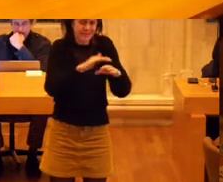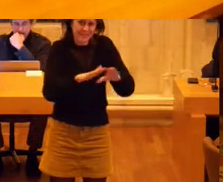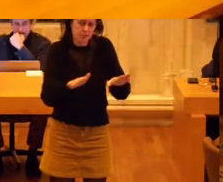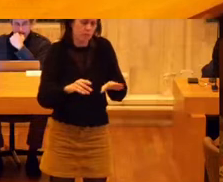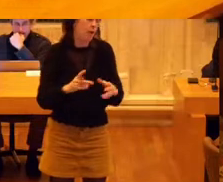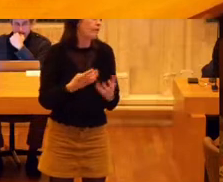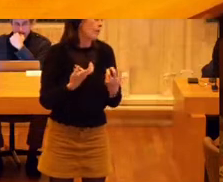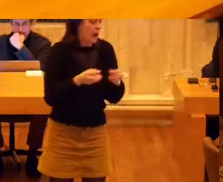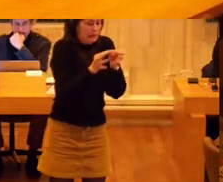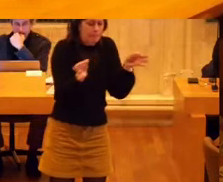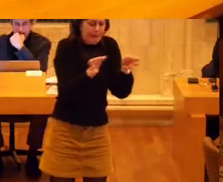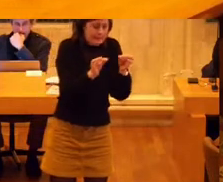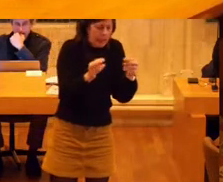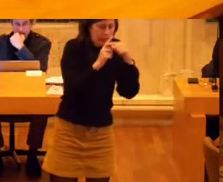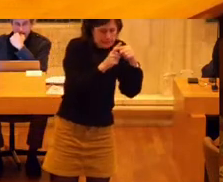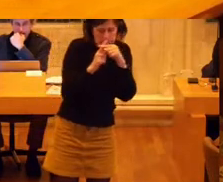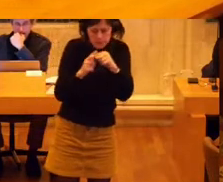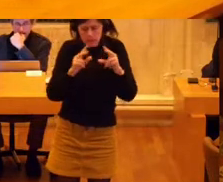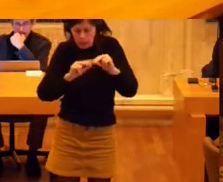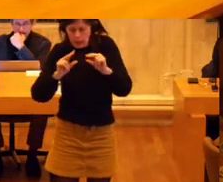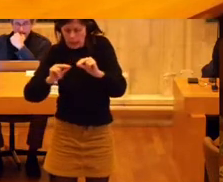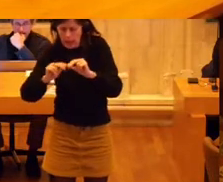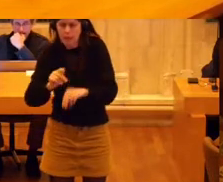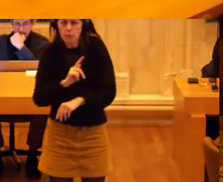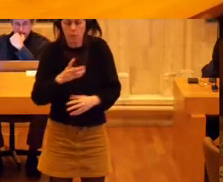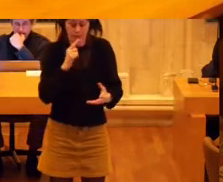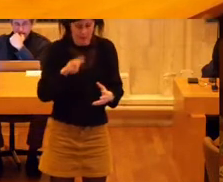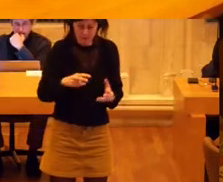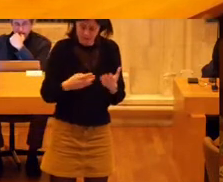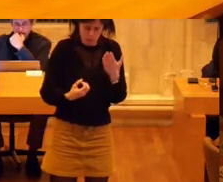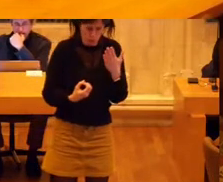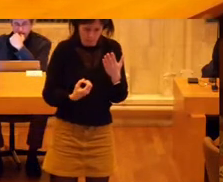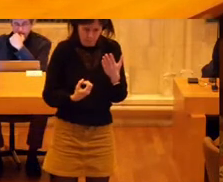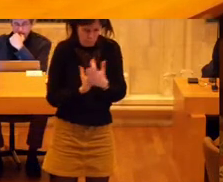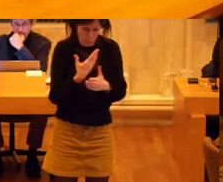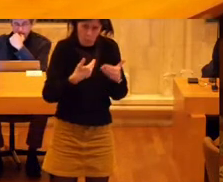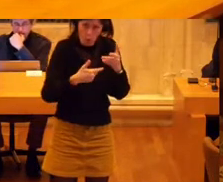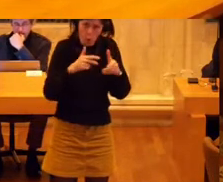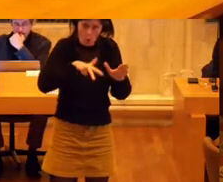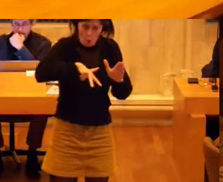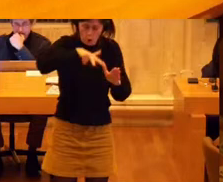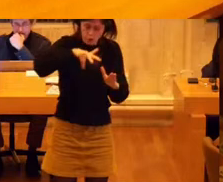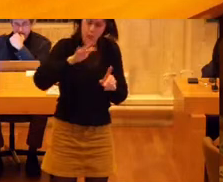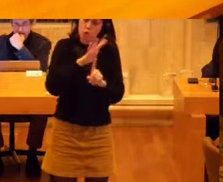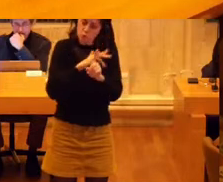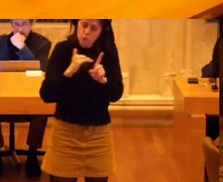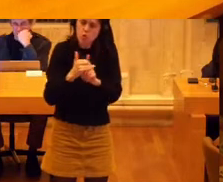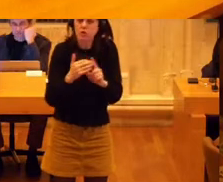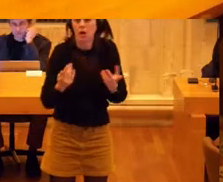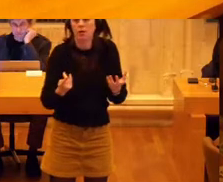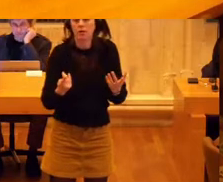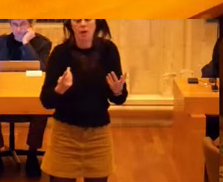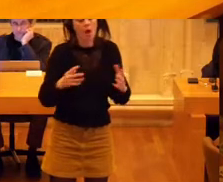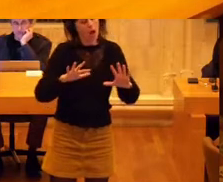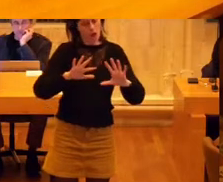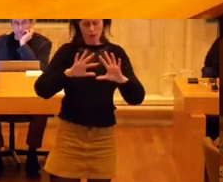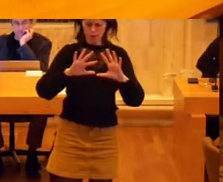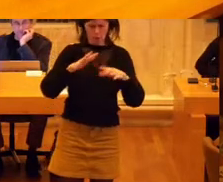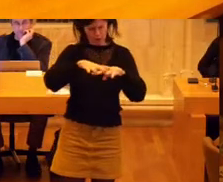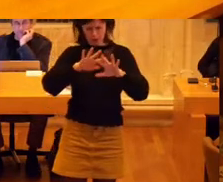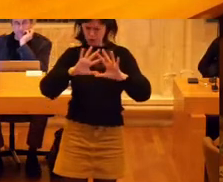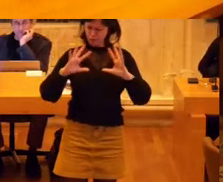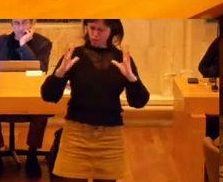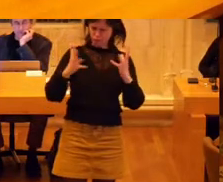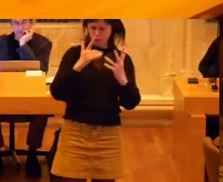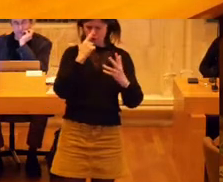sur toutes les parcelles et sur tous les projets, sur quelque chose qui est de la reconstitution de logement social et qui s'intègre plutôt bien dans le plan d'ensemble du quartier.